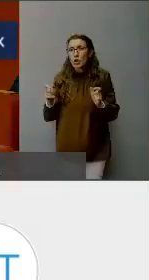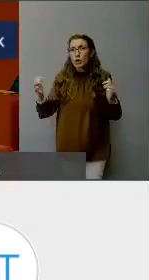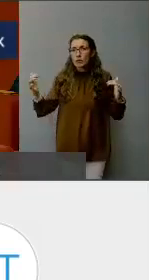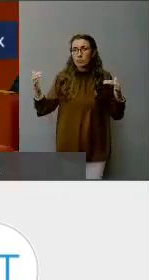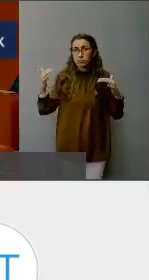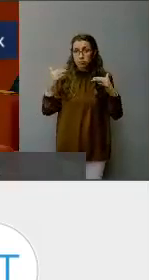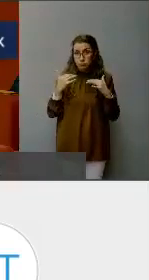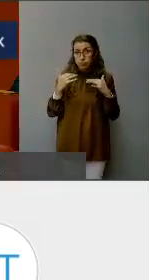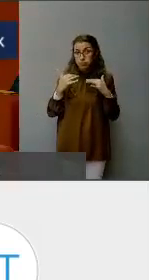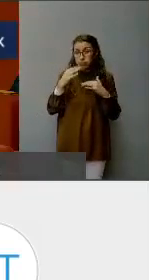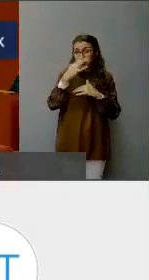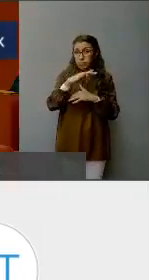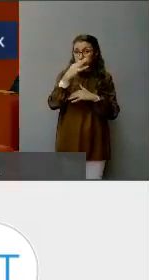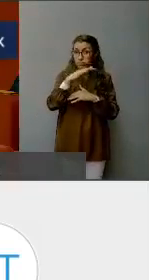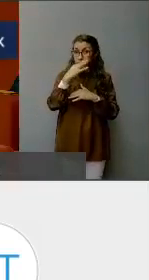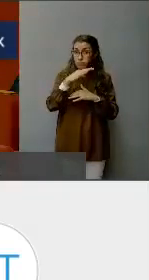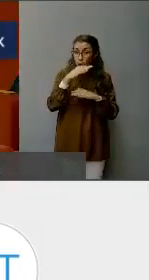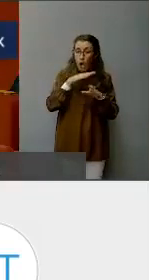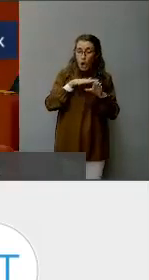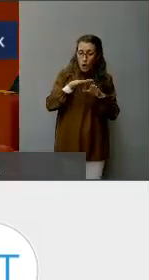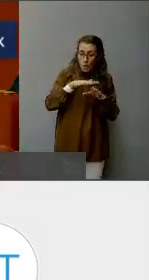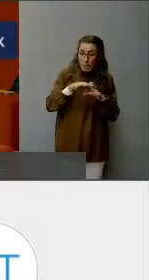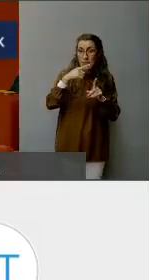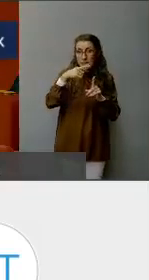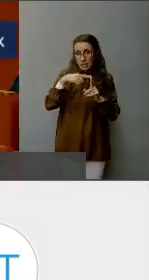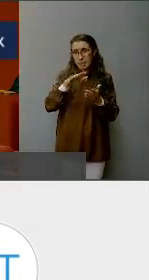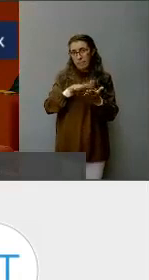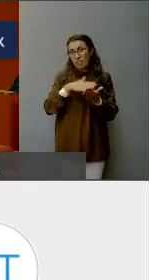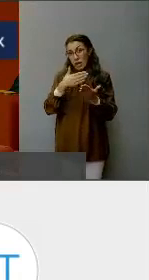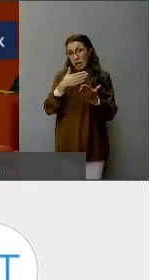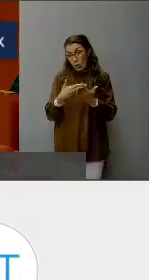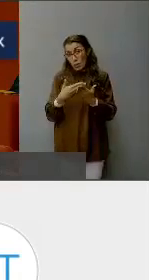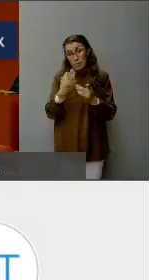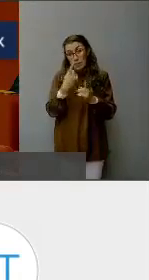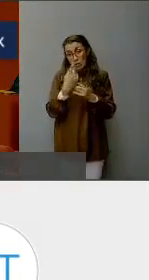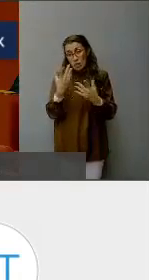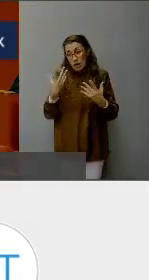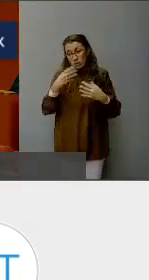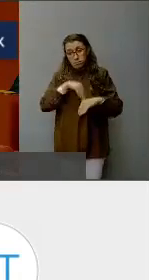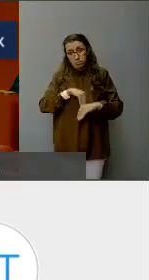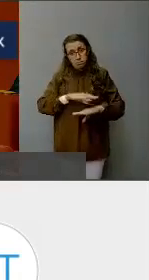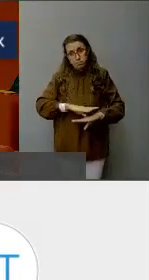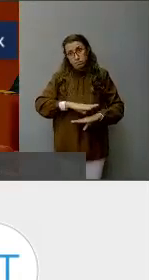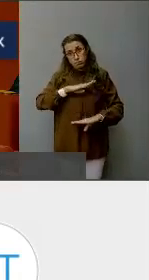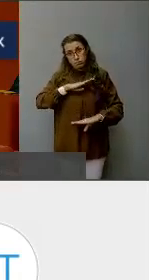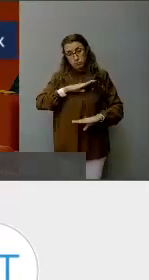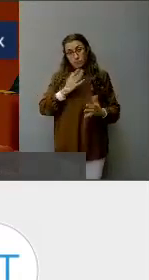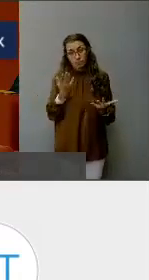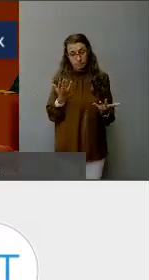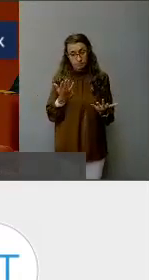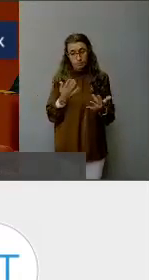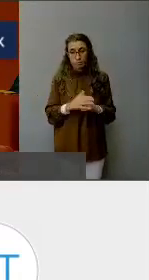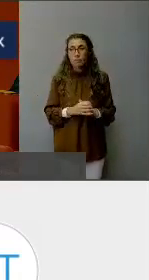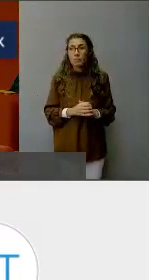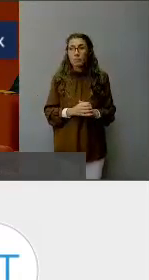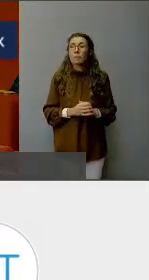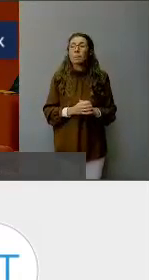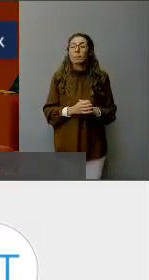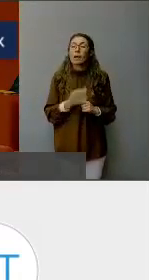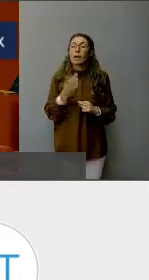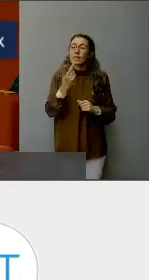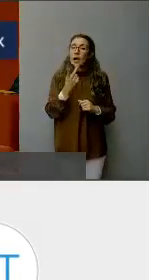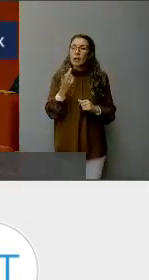gli è stato appunto anche questo dove si ricorda che una serie di servizi